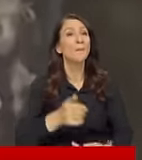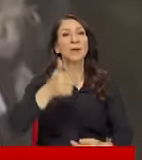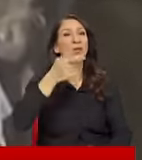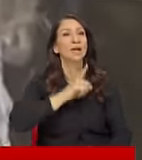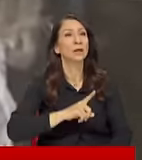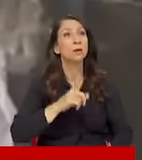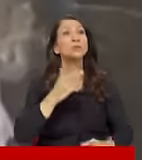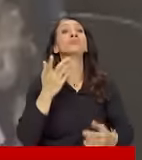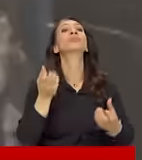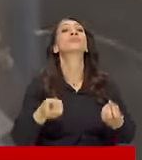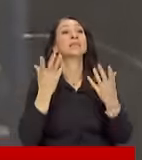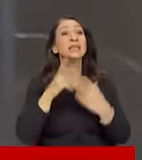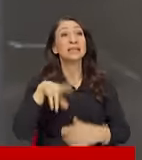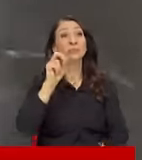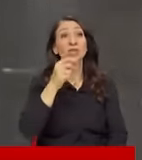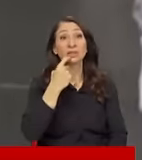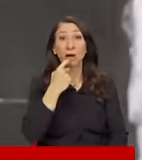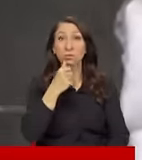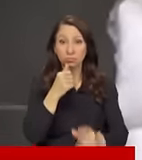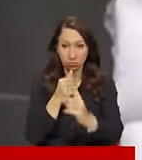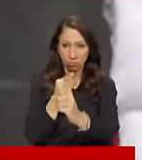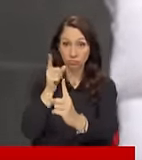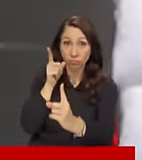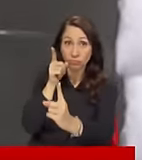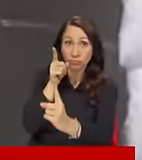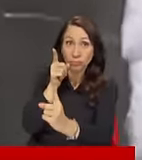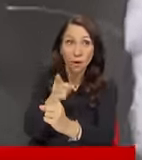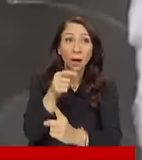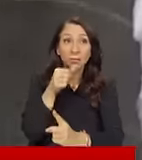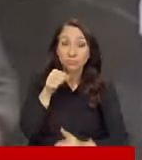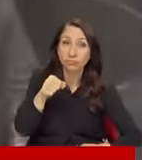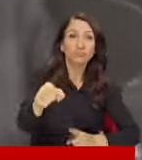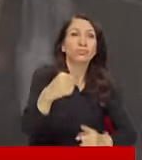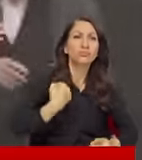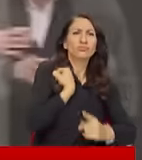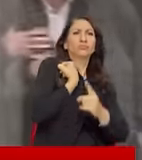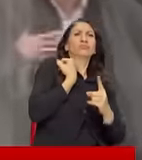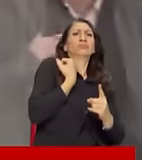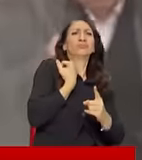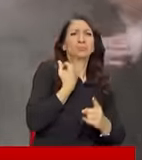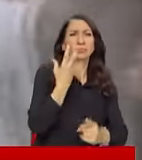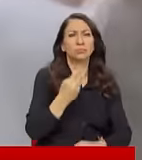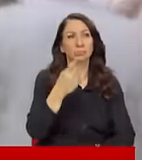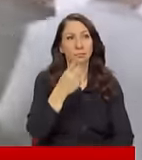Başkan adayı hızını alamadı, 70 yaşındaki adamın üstüne yürüdü. Yumruğuyla yaşlı adamı sarstı.